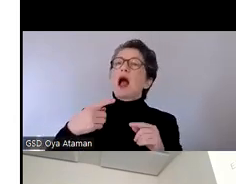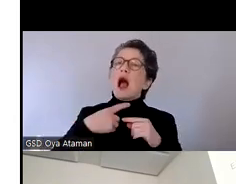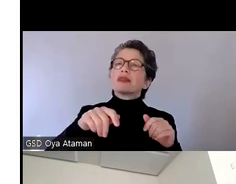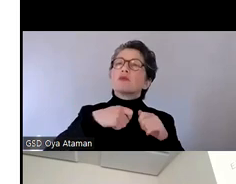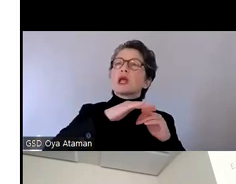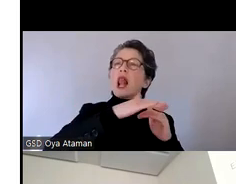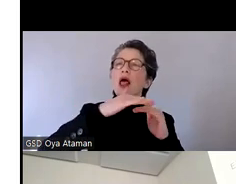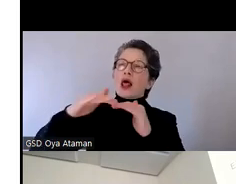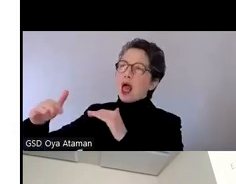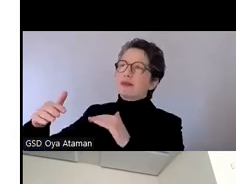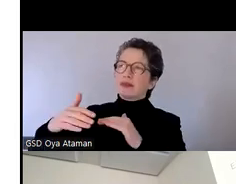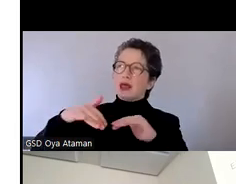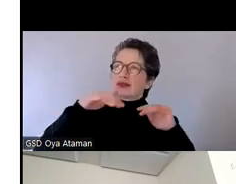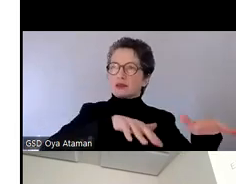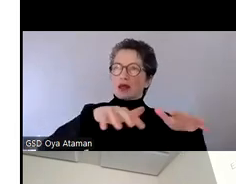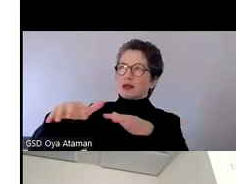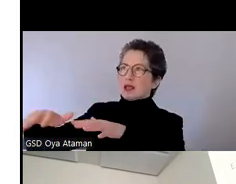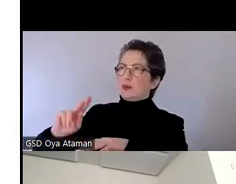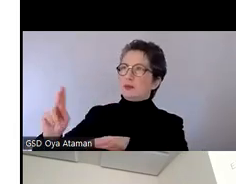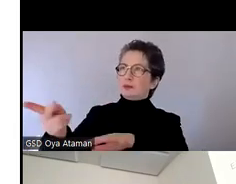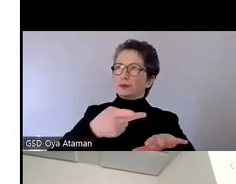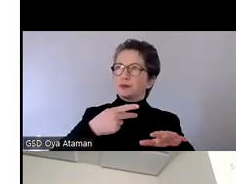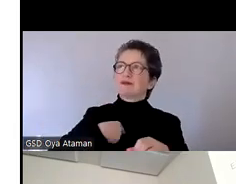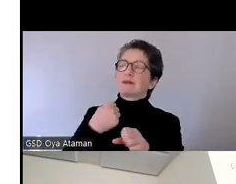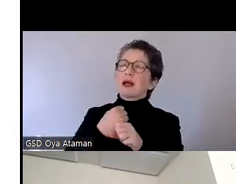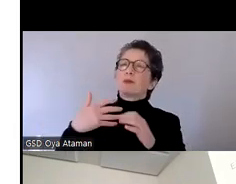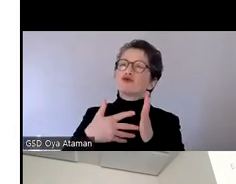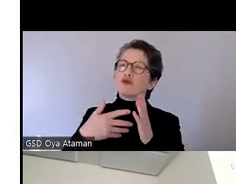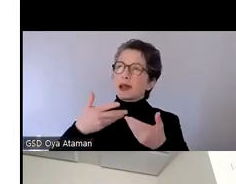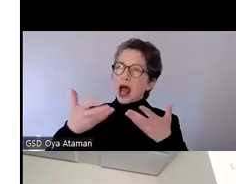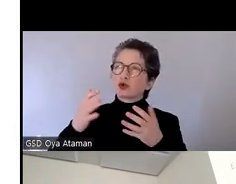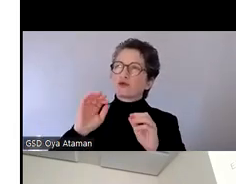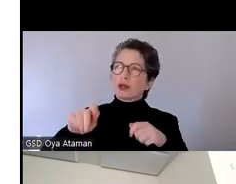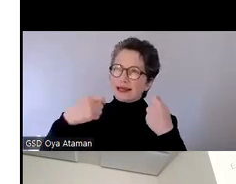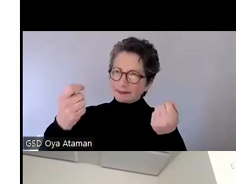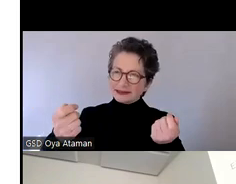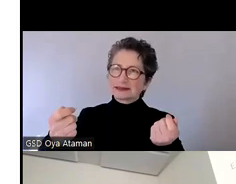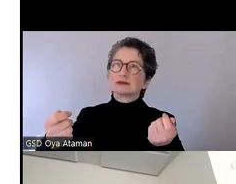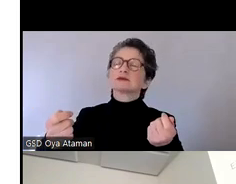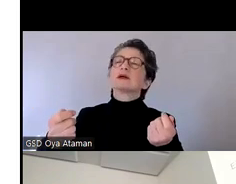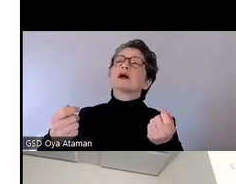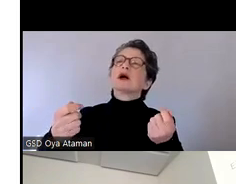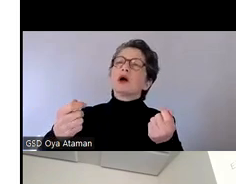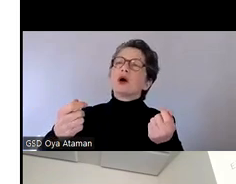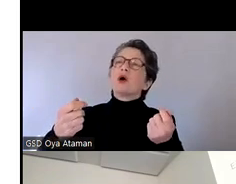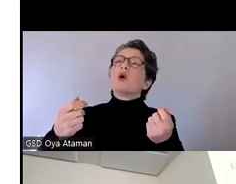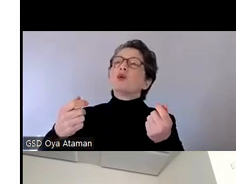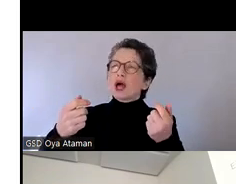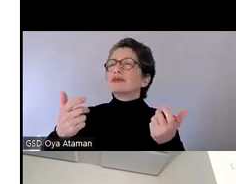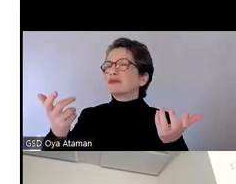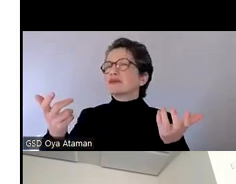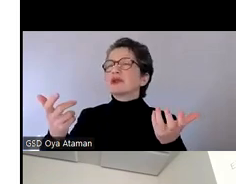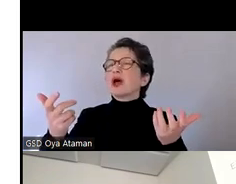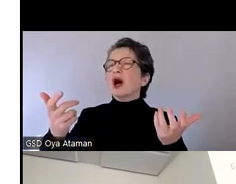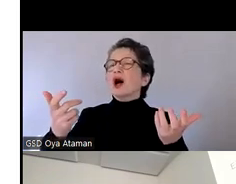wir und auch unsere Länderkollegen bieten auch immer Prüfungsberatung für nachher für die Ergebnisse an. Und tatsächlich ist immer ein großer Punkt,